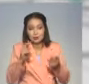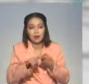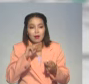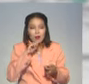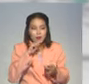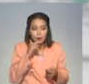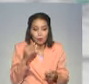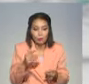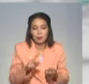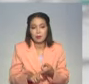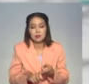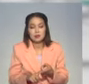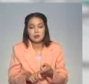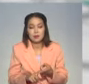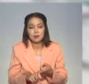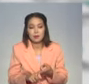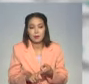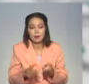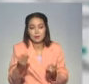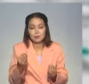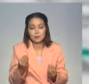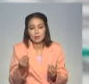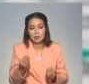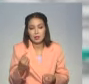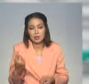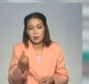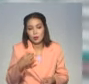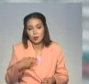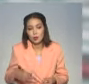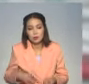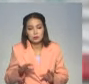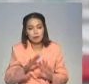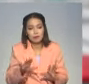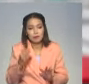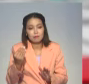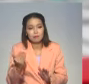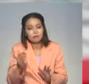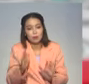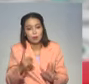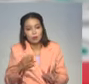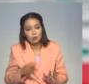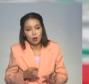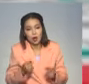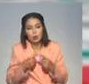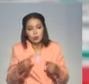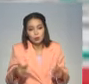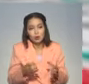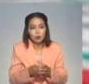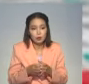байланысты. Тағы да бірінші курсқа ғана емес, ол тағы басқа курстарға барлық